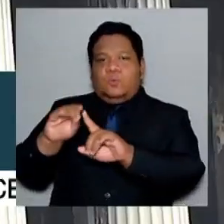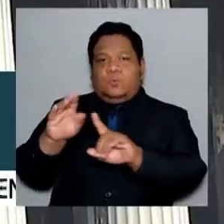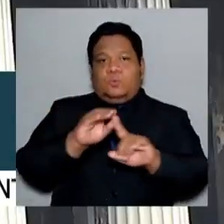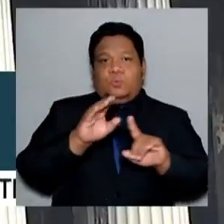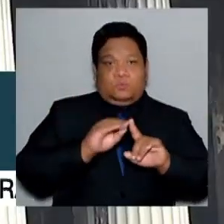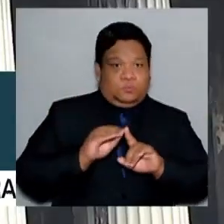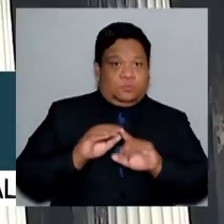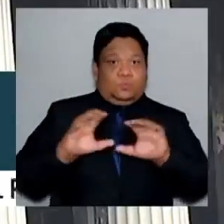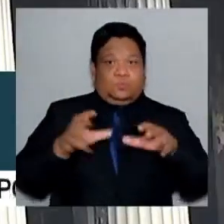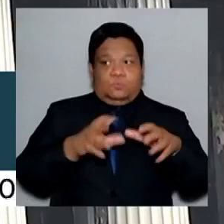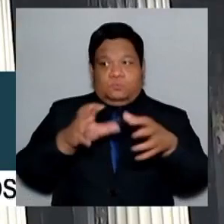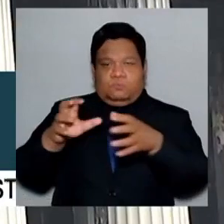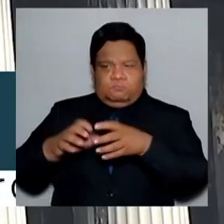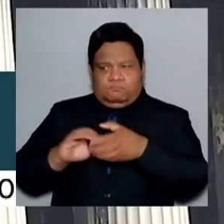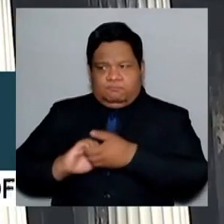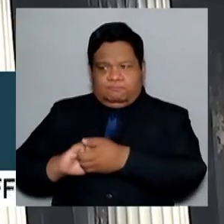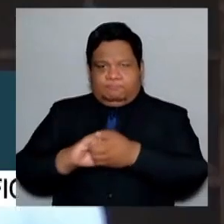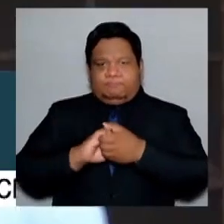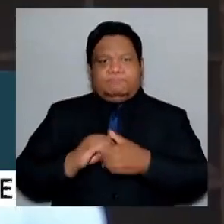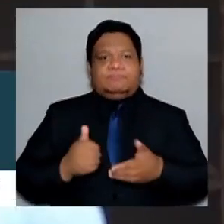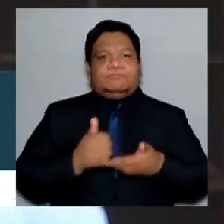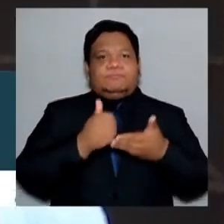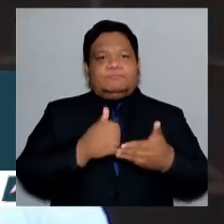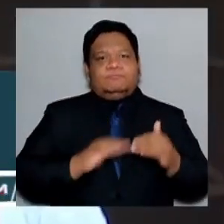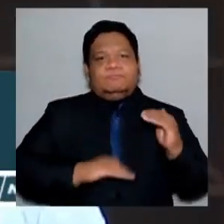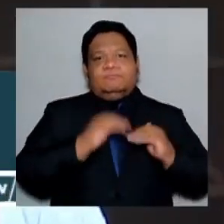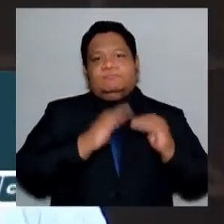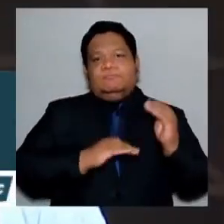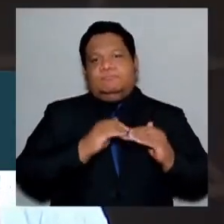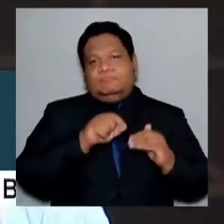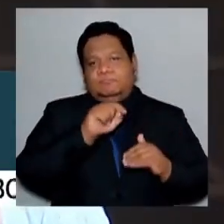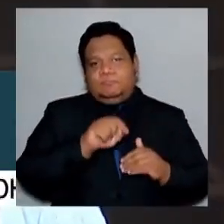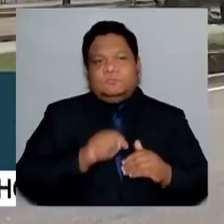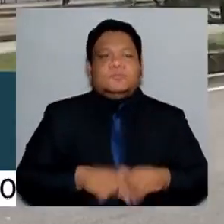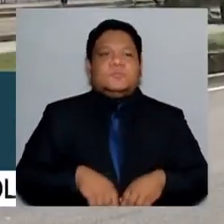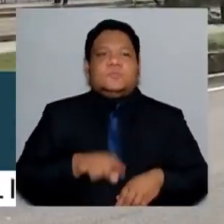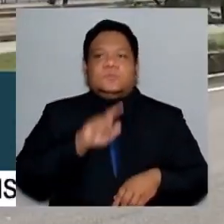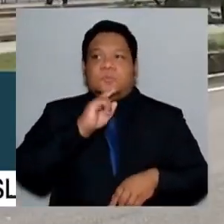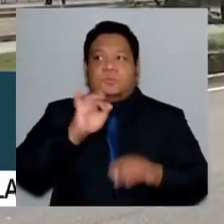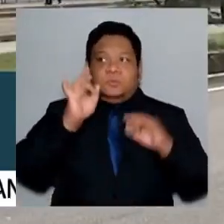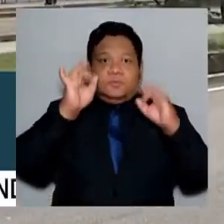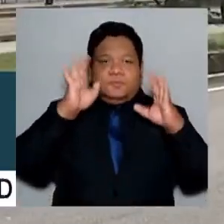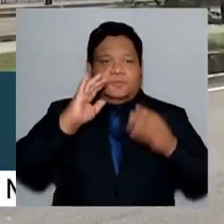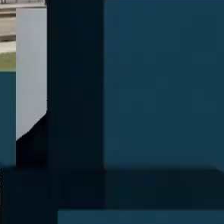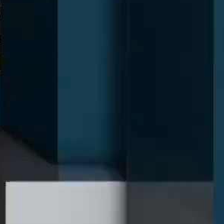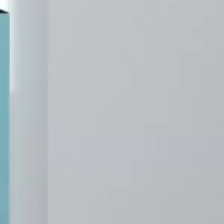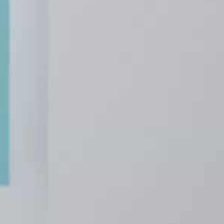in rebuilding efforts and in mitigating disaster risks at heritage sites.